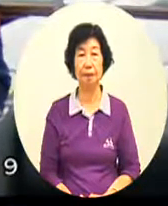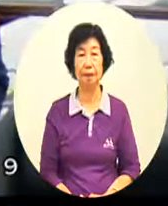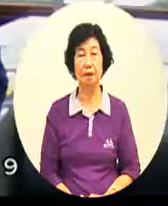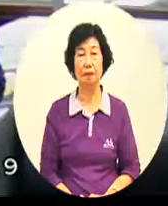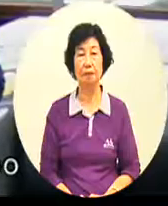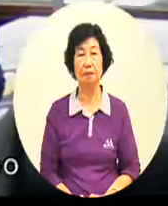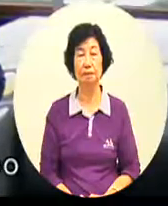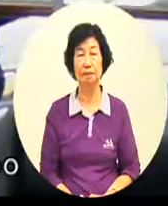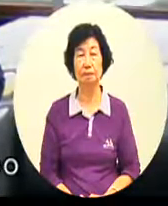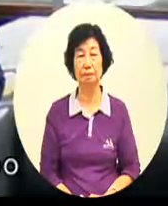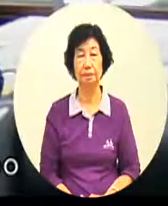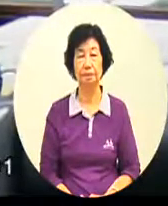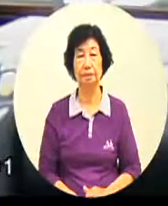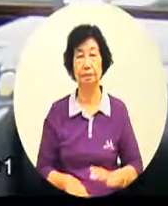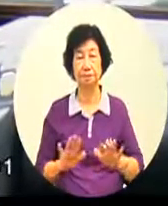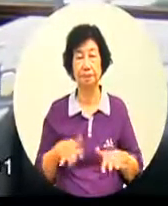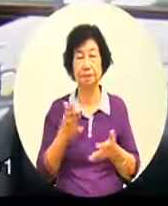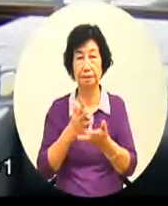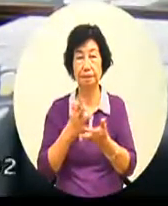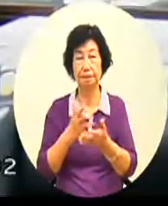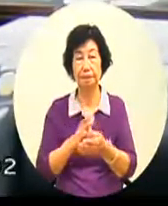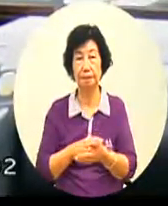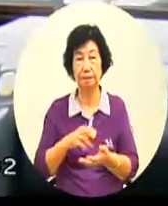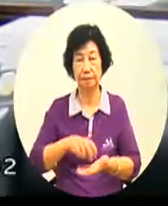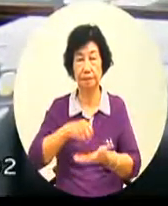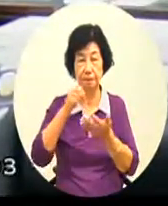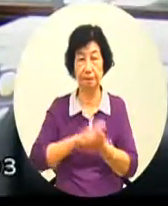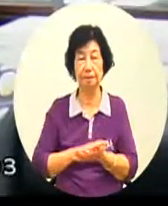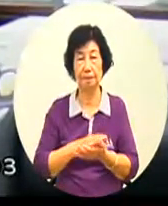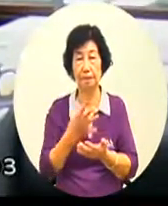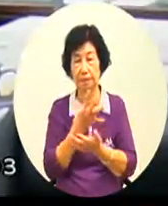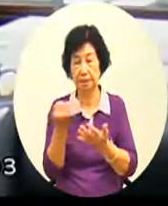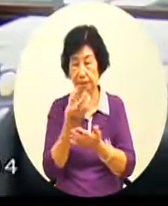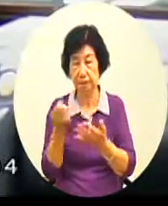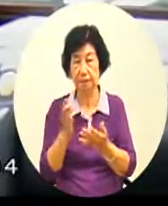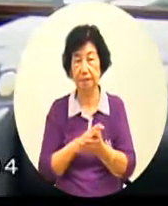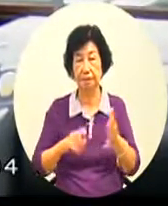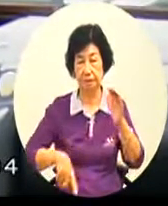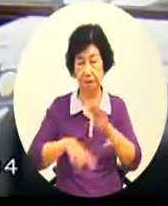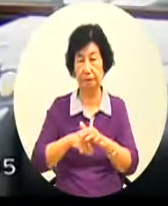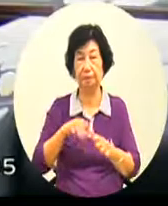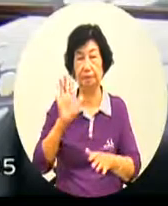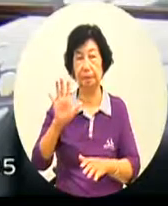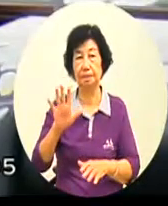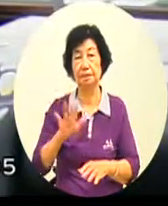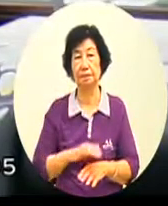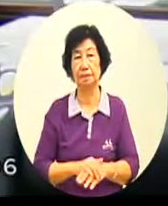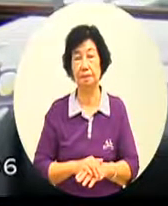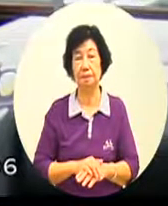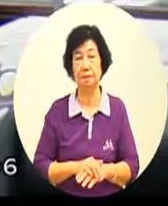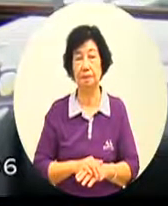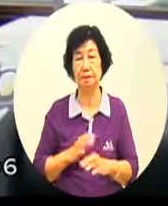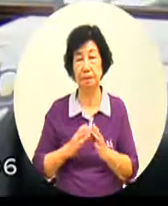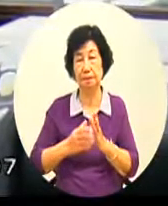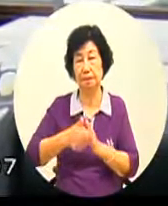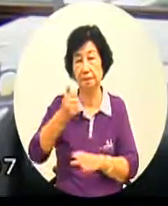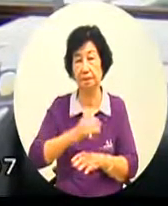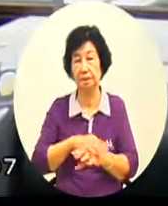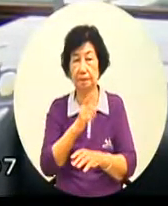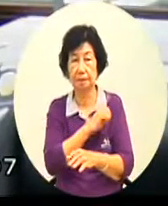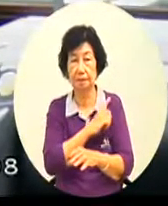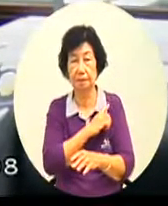我在这边要讲的、啊，你们提出来的数据就已经是违法的数据了，局长。 这个部分如果说你们自己硬是